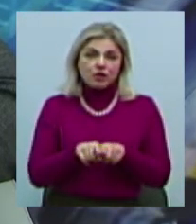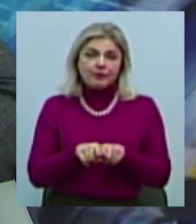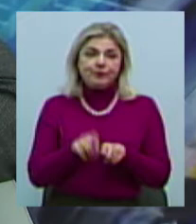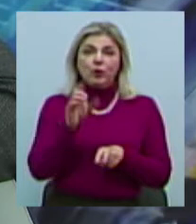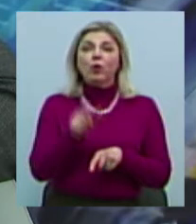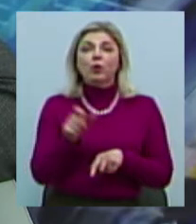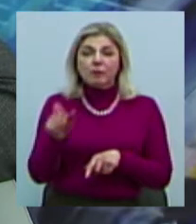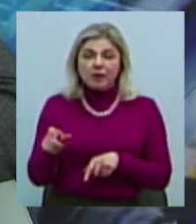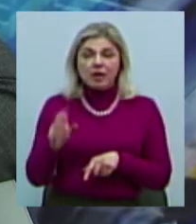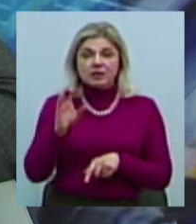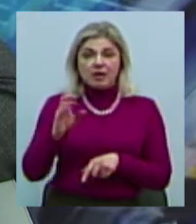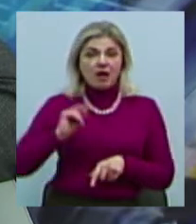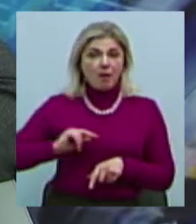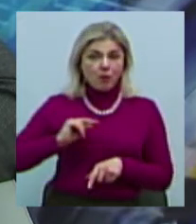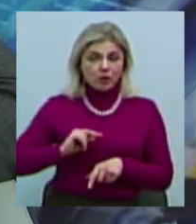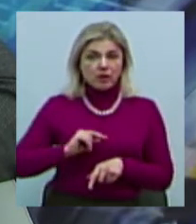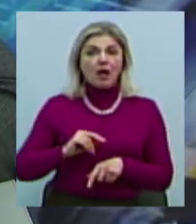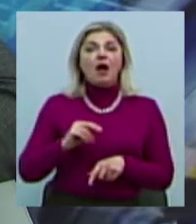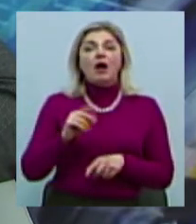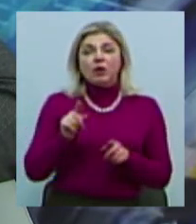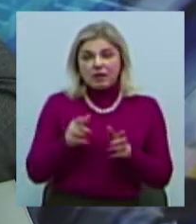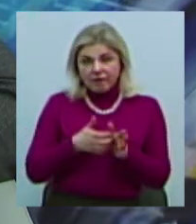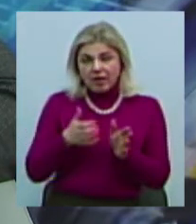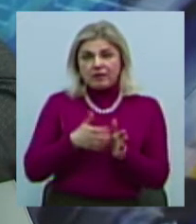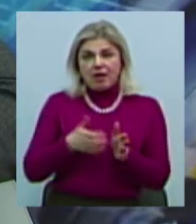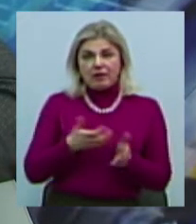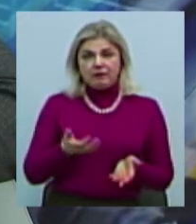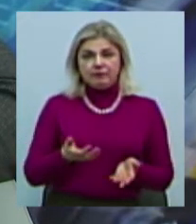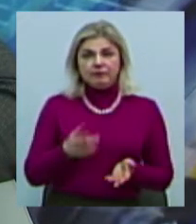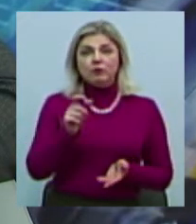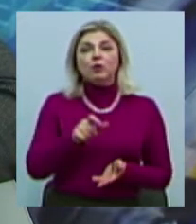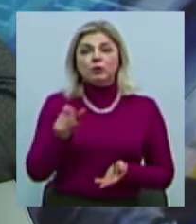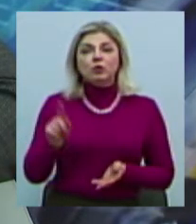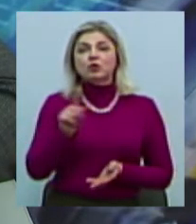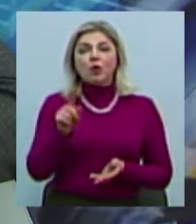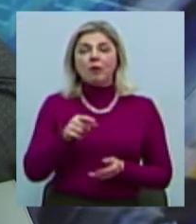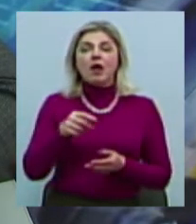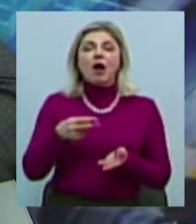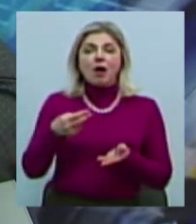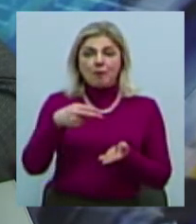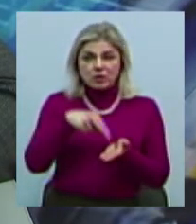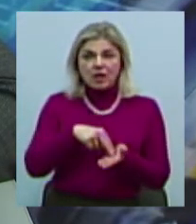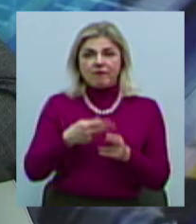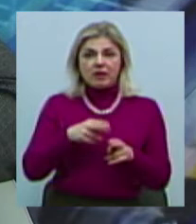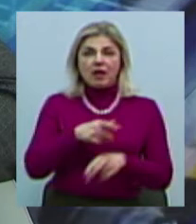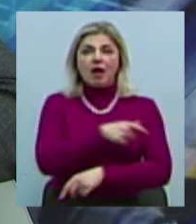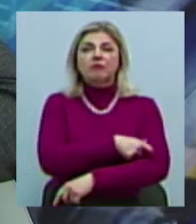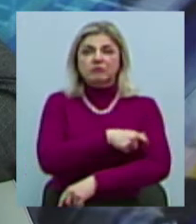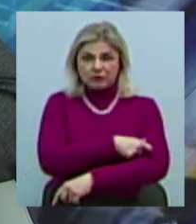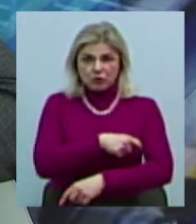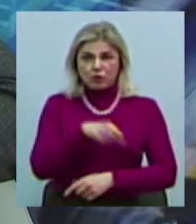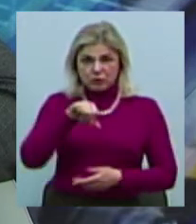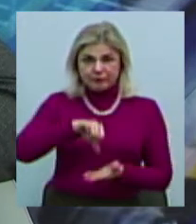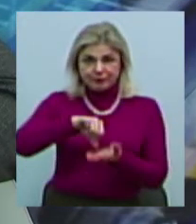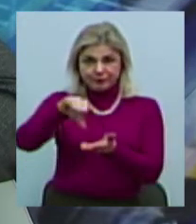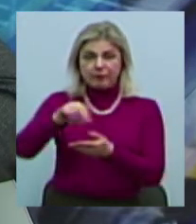людьми. С работниками турбезопасности не хватает полностью у них людей, чтобы расставить полностью эти посты кругом вокруг города.